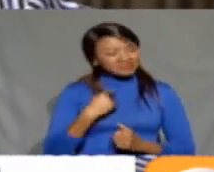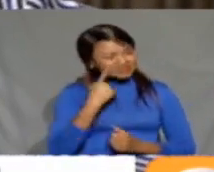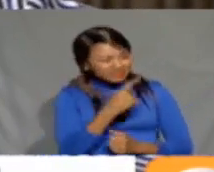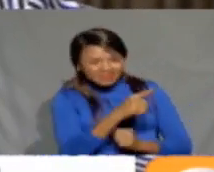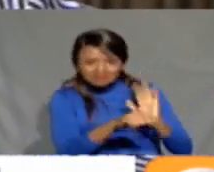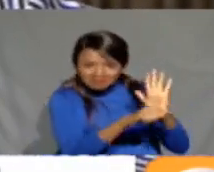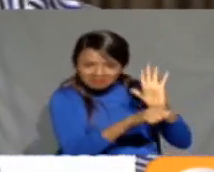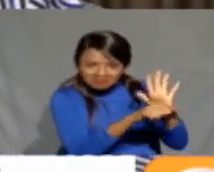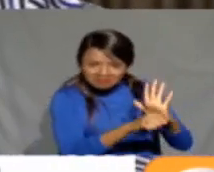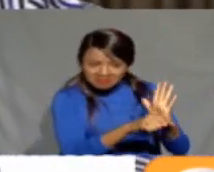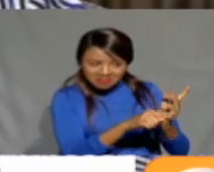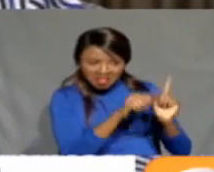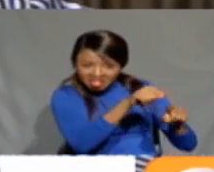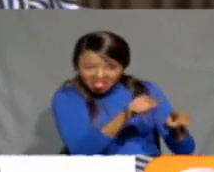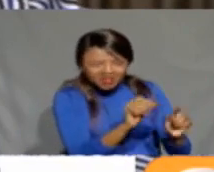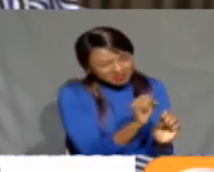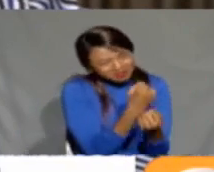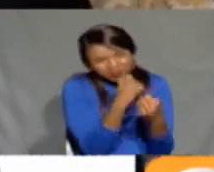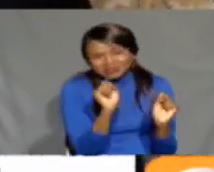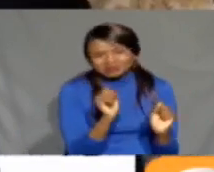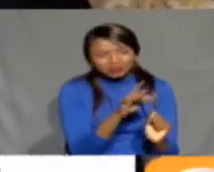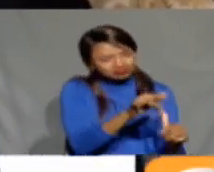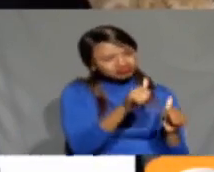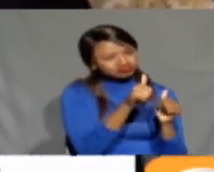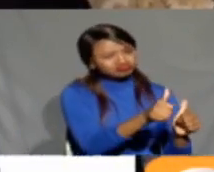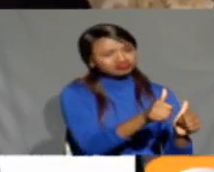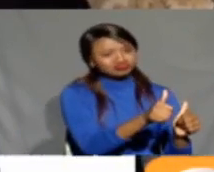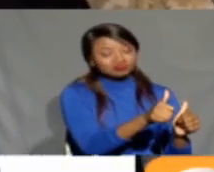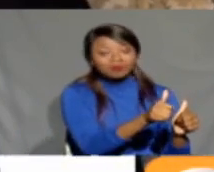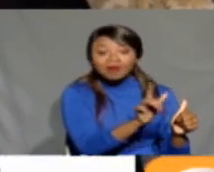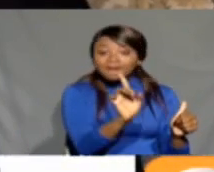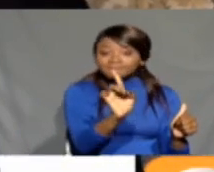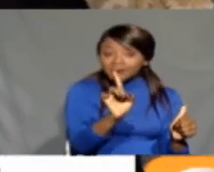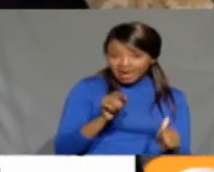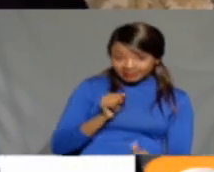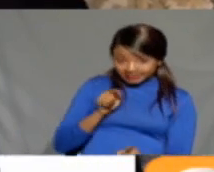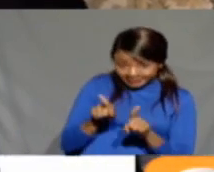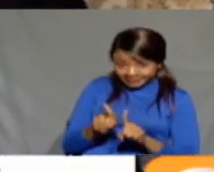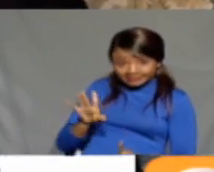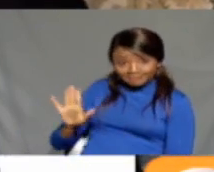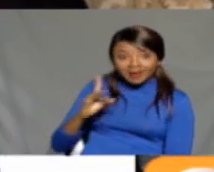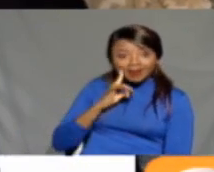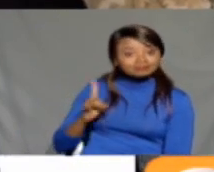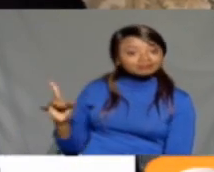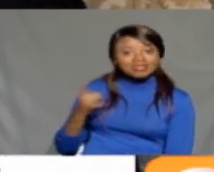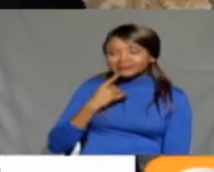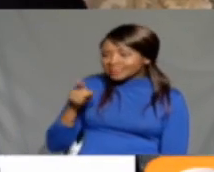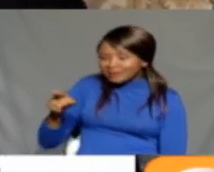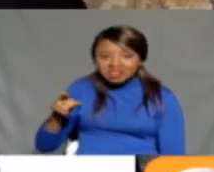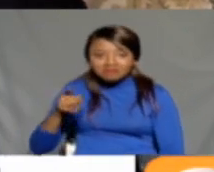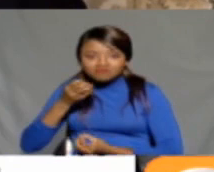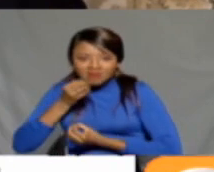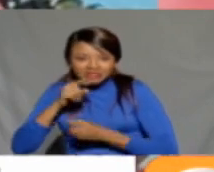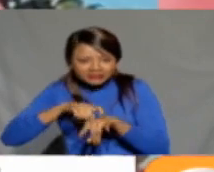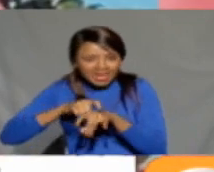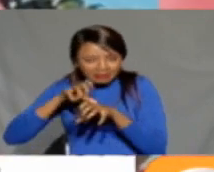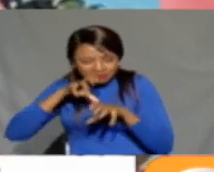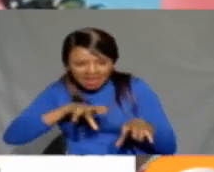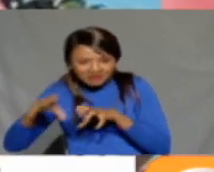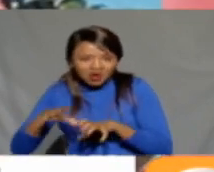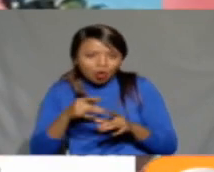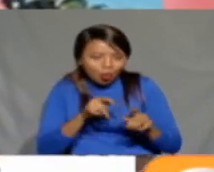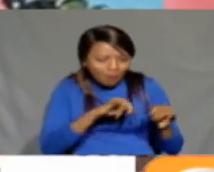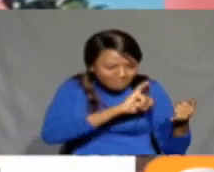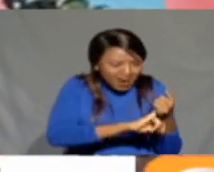anything negative. Absolutely not. Kulingana na Gabriel, nduguye hakuwa mwenye kuzungumzia matatizo ya ndoa yake